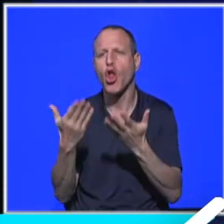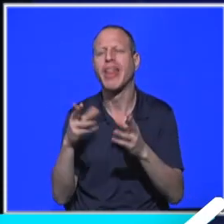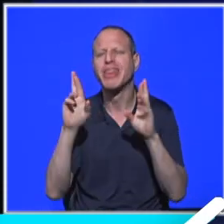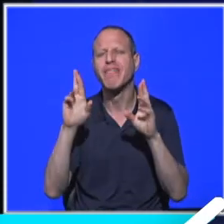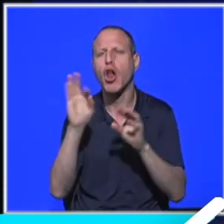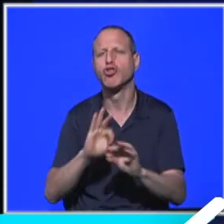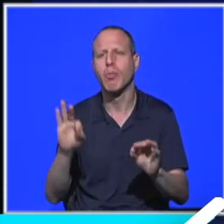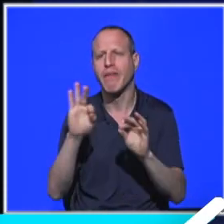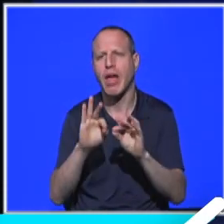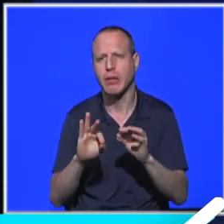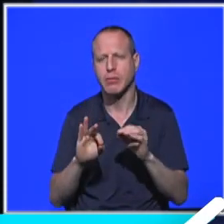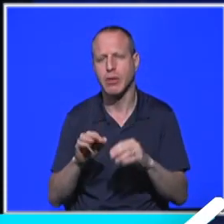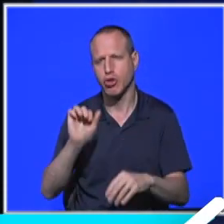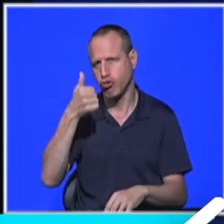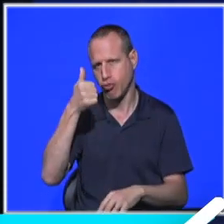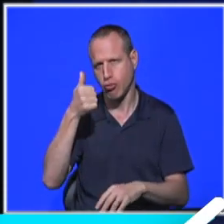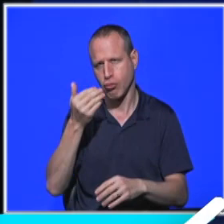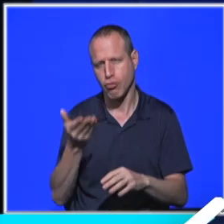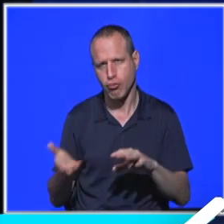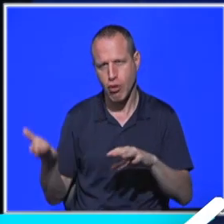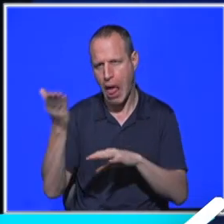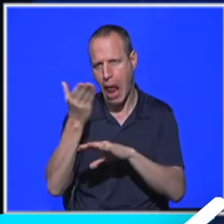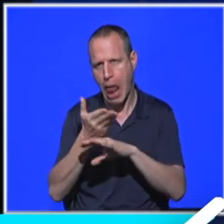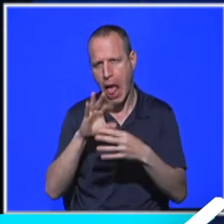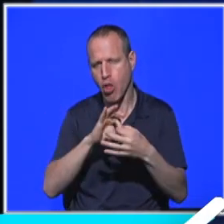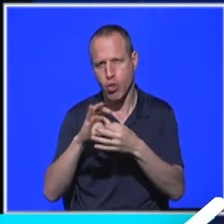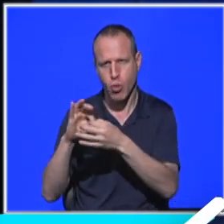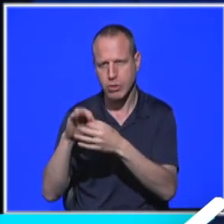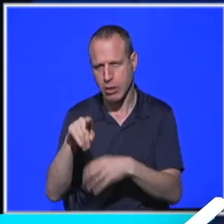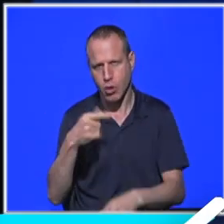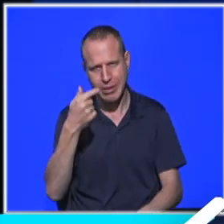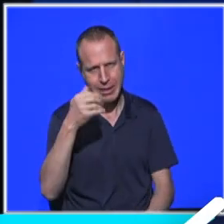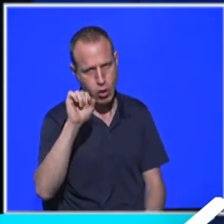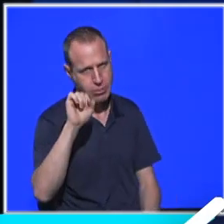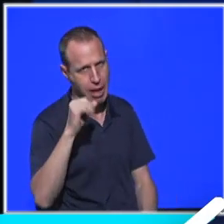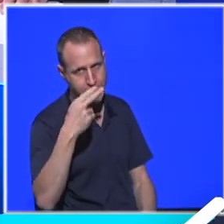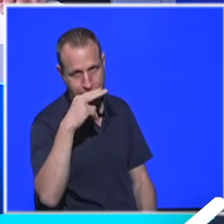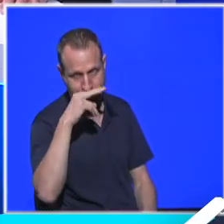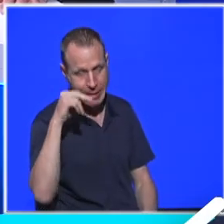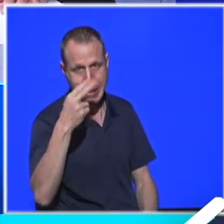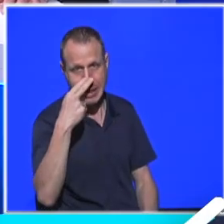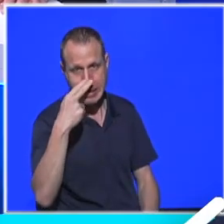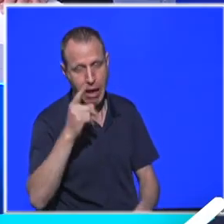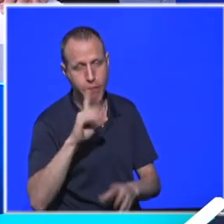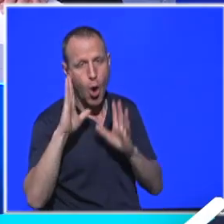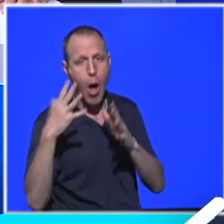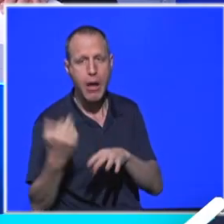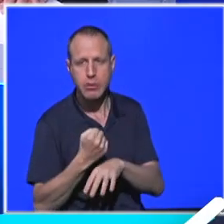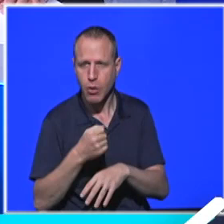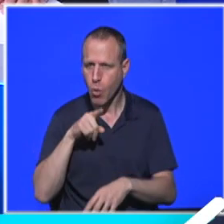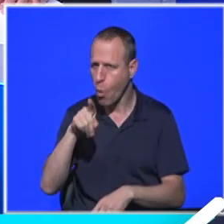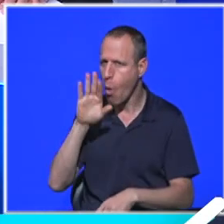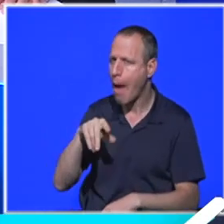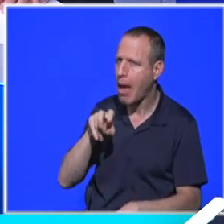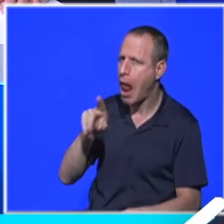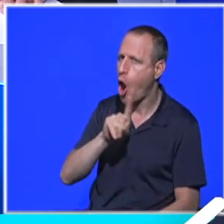דבר. והראשון שיעלה על הנוסחה הזאת. גדעון סער ניסה, ולא כל כך הצליח. כן, אבל הוא בסוף... אבל הוא גם הלך לא